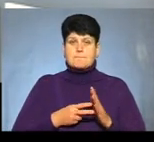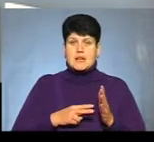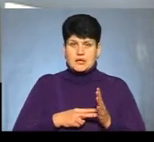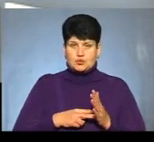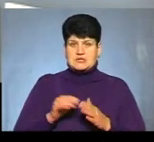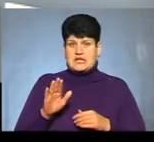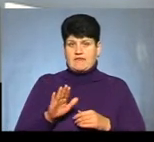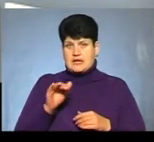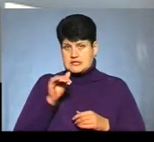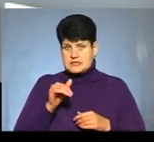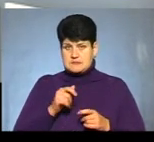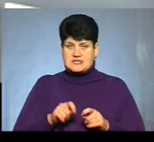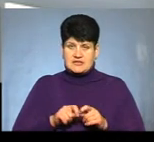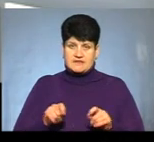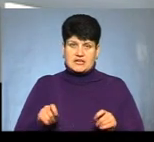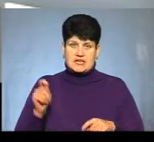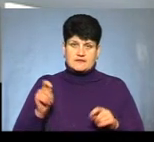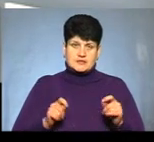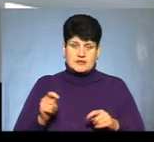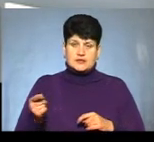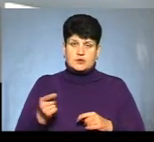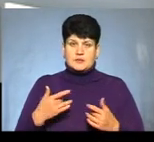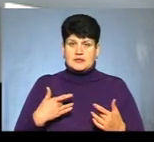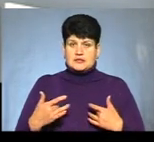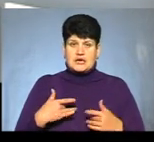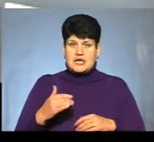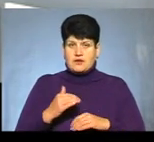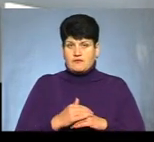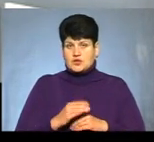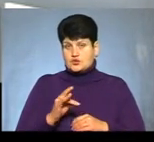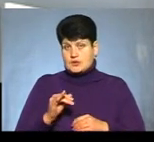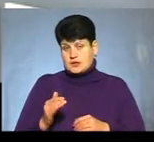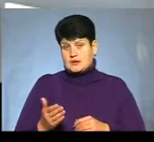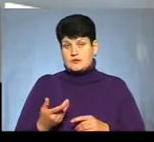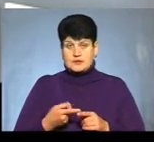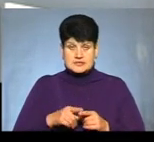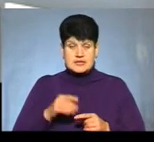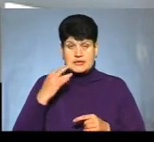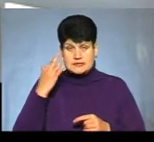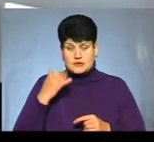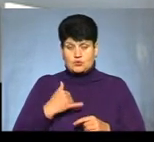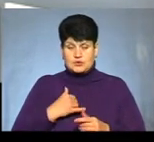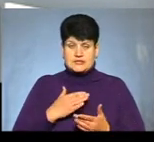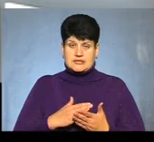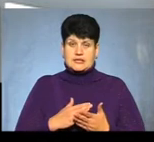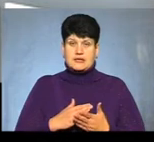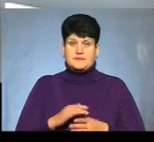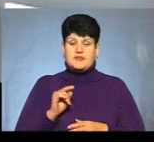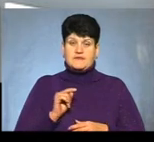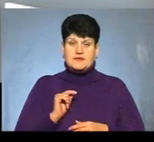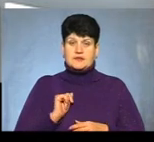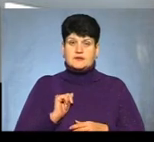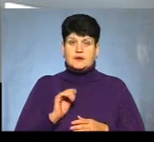постановку, яка планується на вересень місяць, десь на відкриття фестивалю Тернопільський театр для вечорів, оцей задум у нас